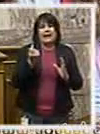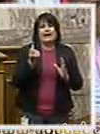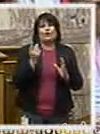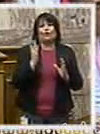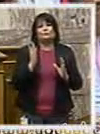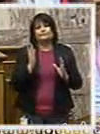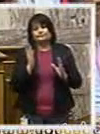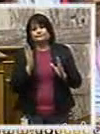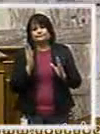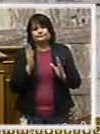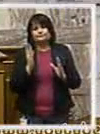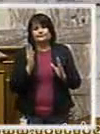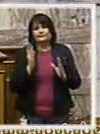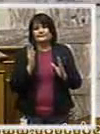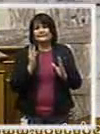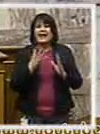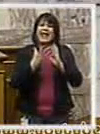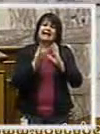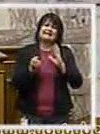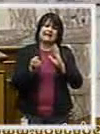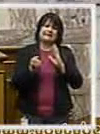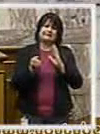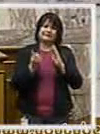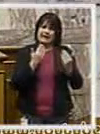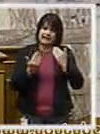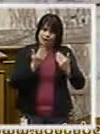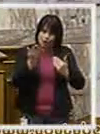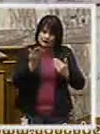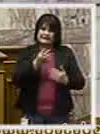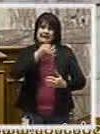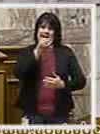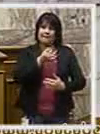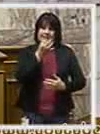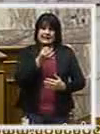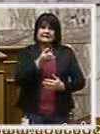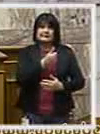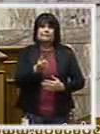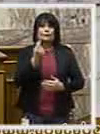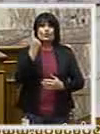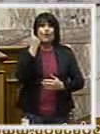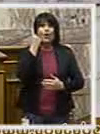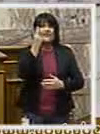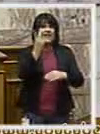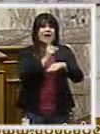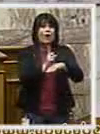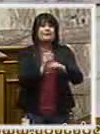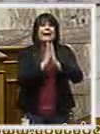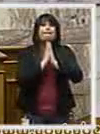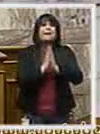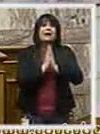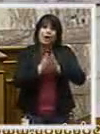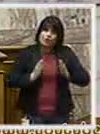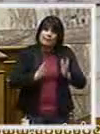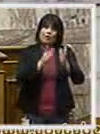μία, ας το πούμε, μικρή εξαίρεση, δίνοντάς σας το λόγο μόνο για ένα δίλεπτο, σας παρακαλώ, για να προχωρήσουμε